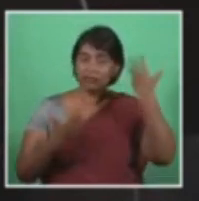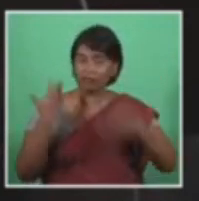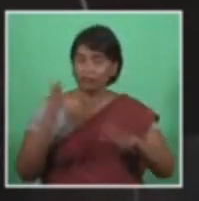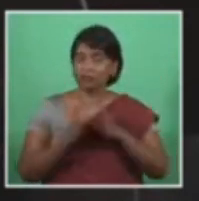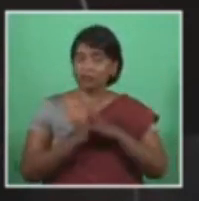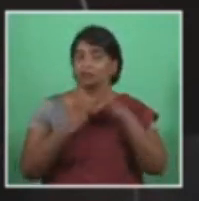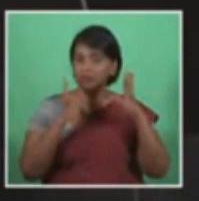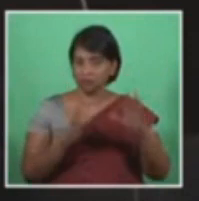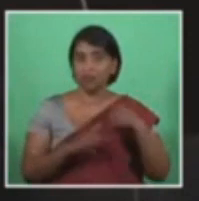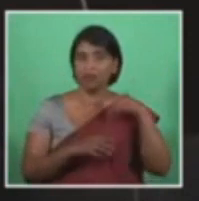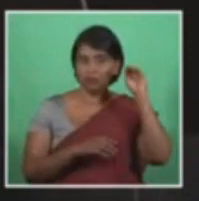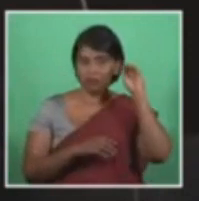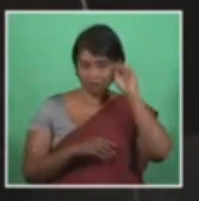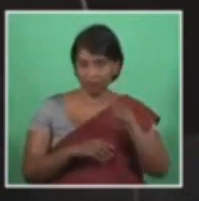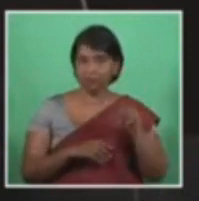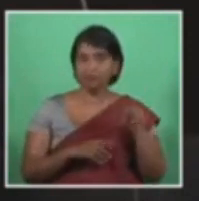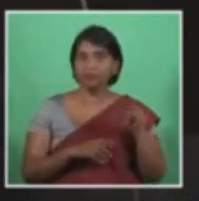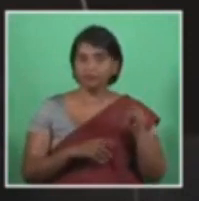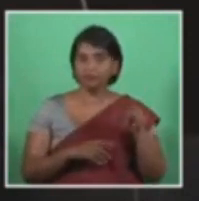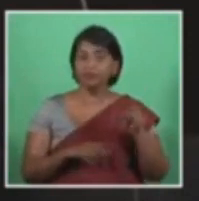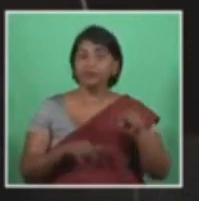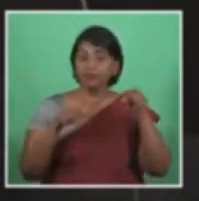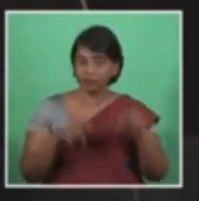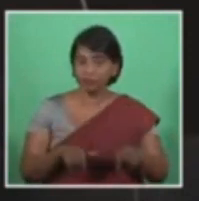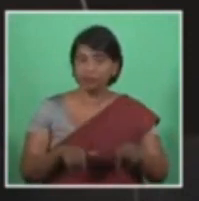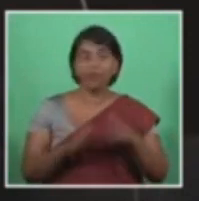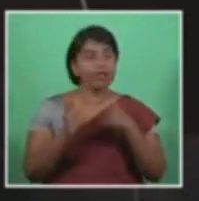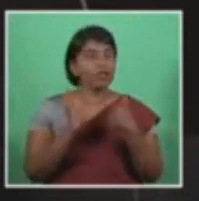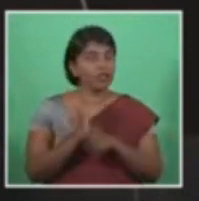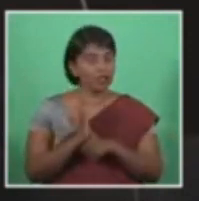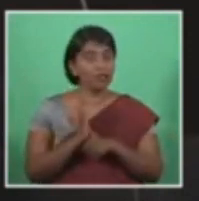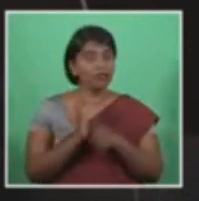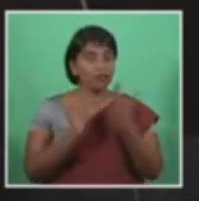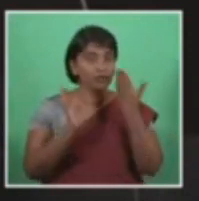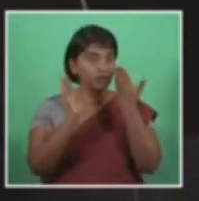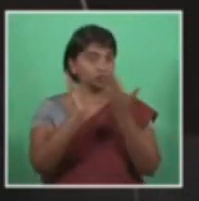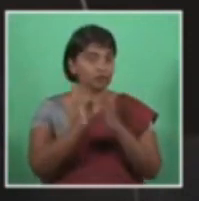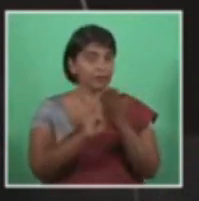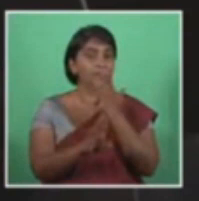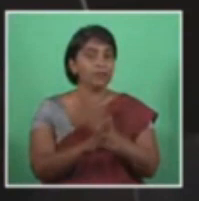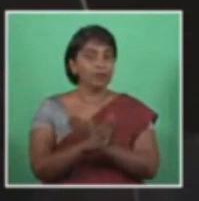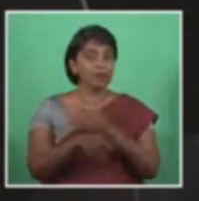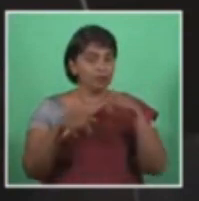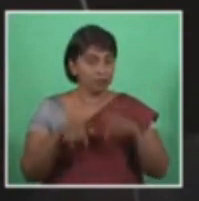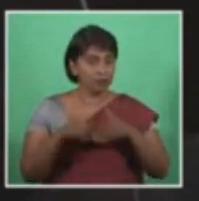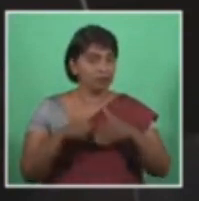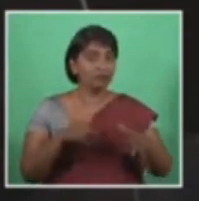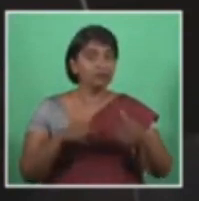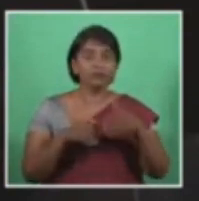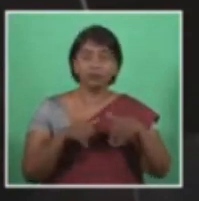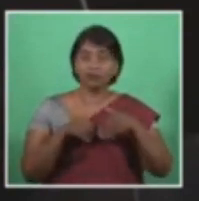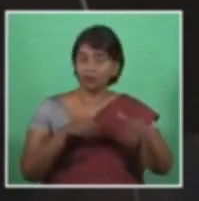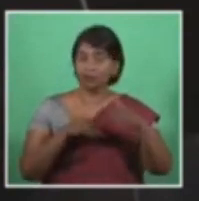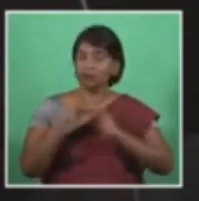අහිමි වුණු අවස්ථාත් වාර්තා වෙලා තියෙනවා. දැන් මේ පනත එන්න ඉස්සෙල්ලා මේ දැන් මේ තියෙන